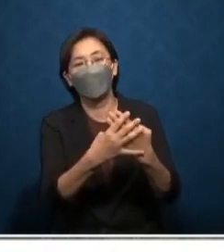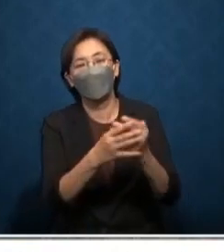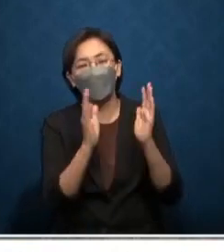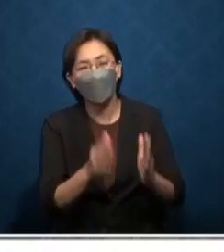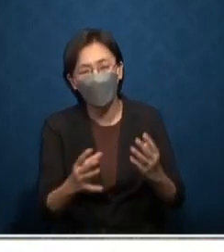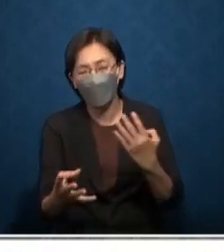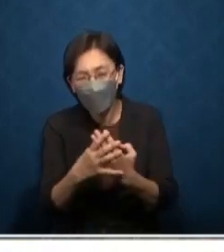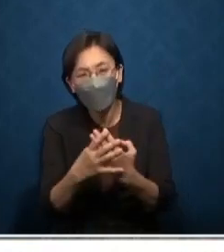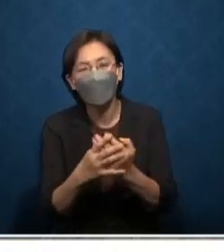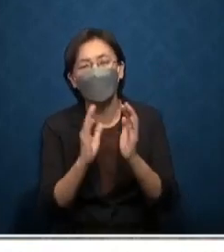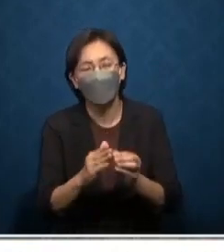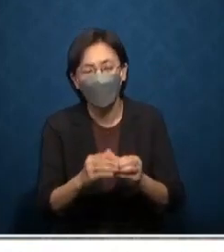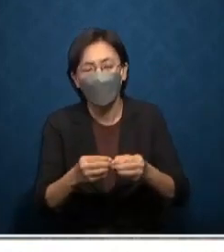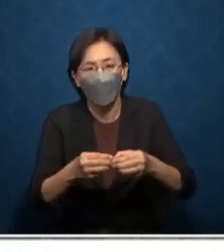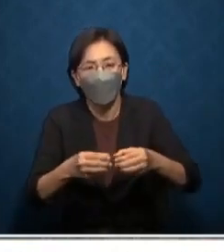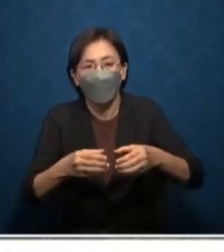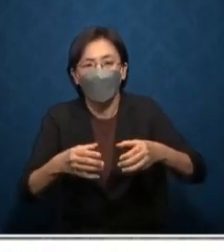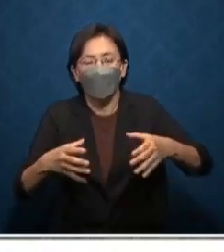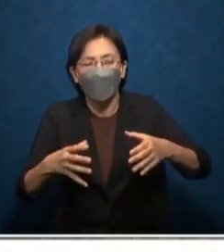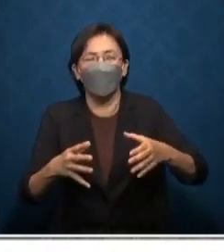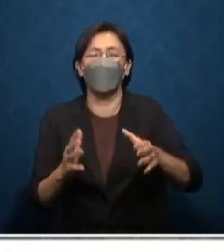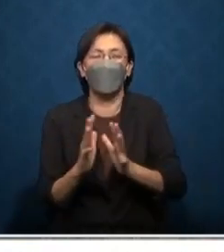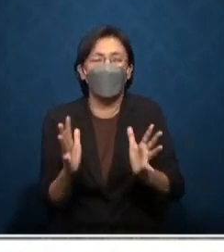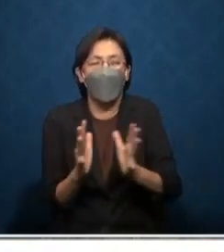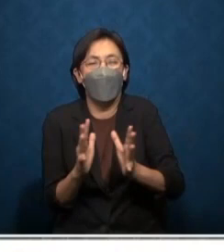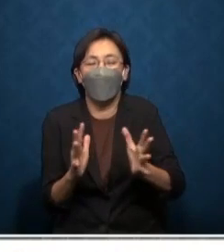ล้นเป็นแสนแสนคน เพราะยาเสบติด ครัท่านประทาน